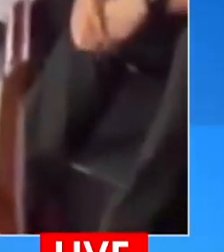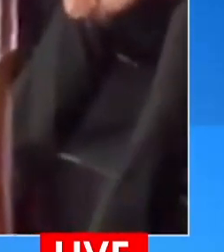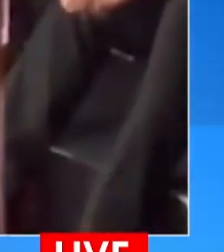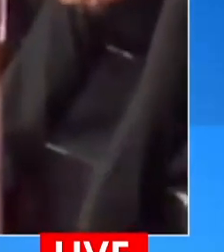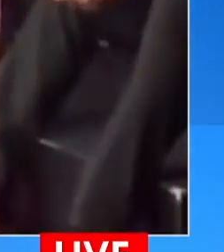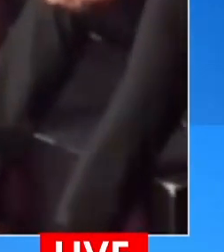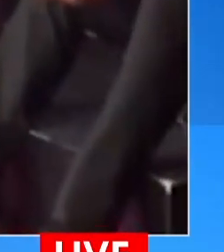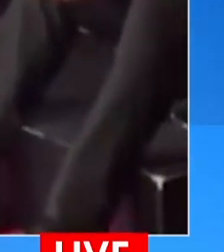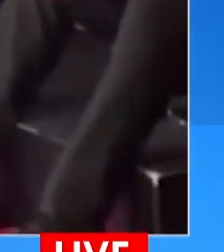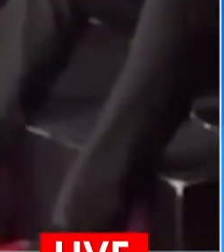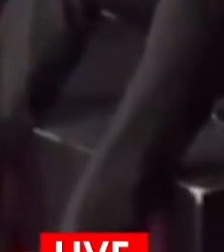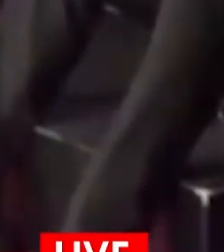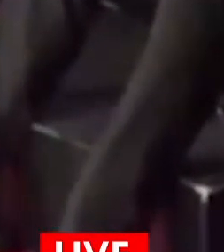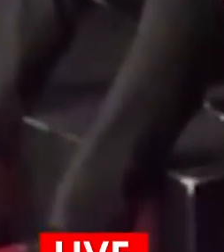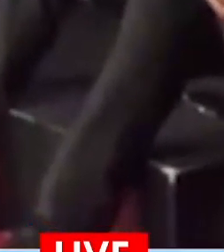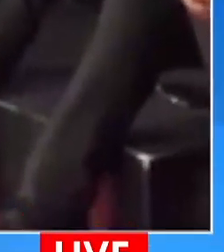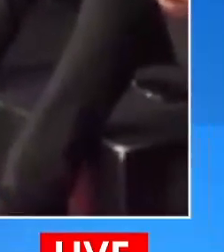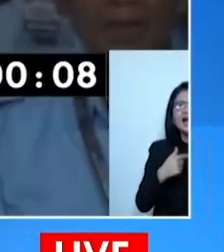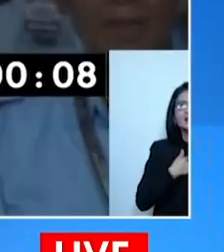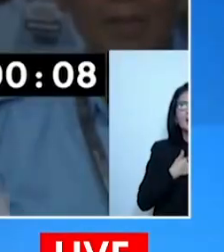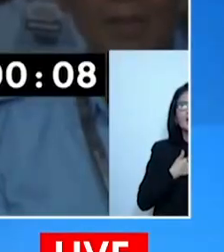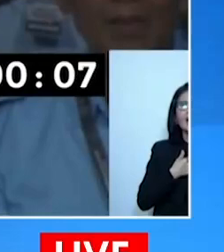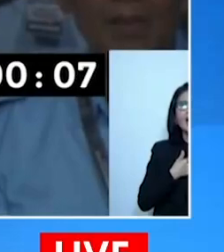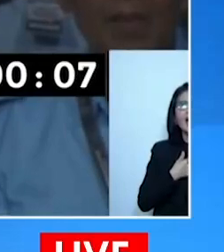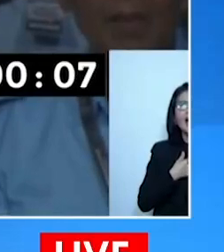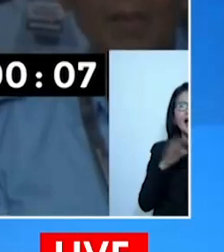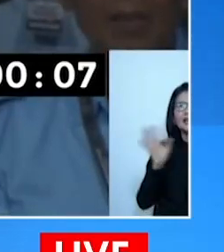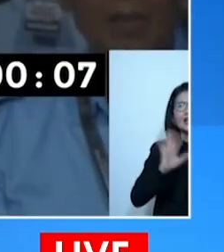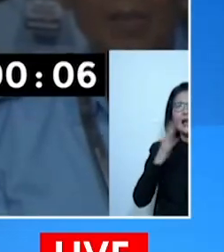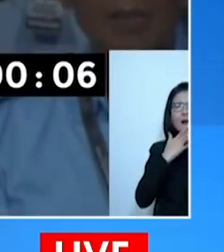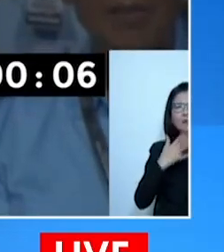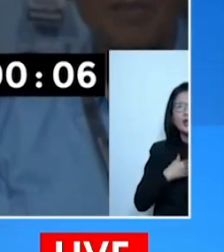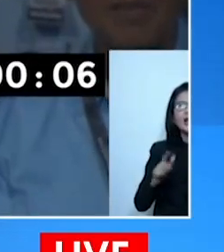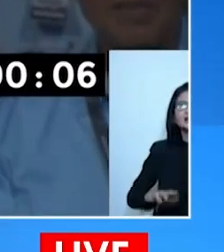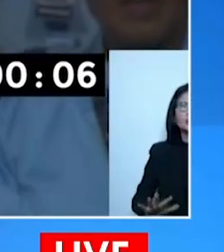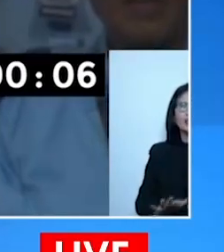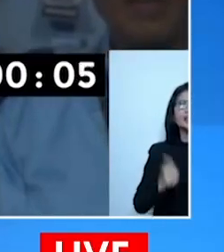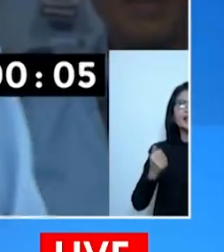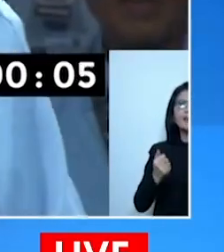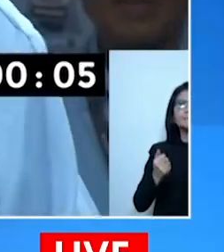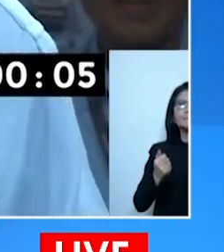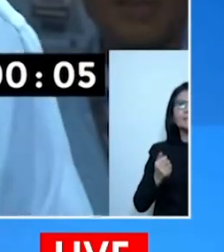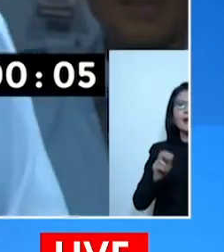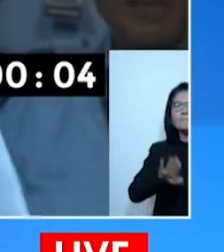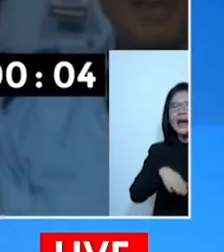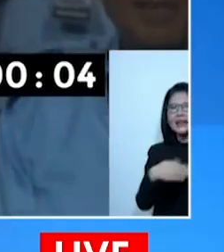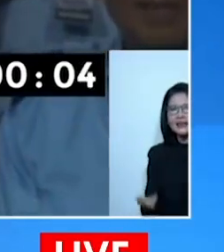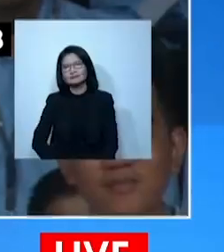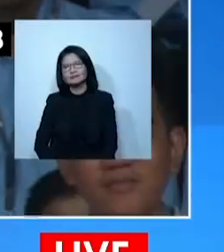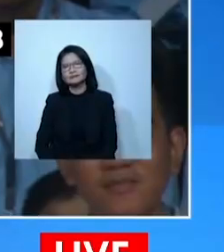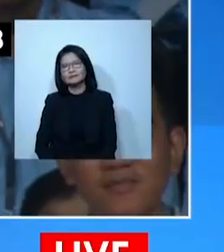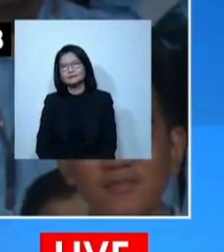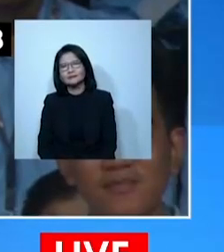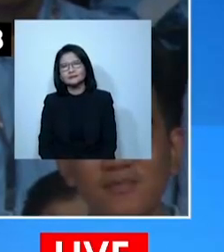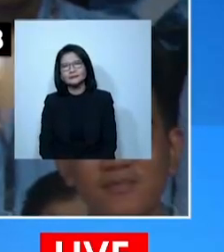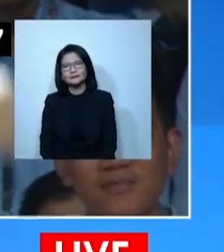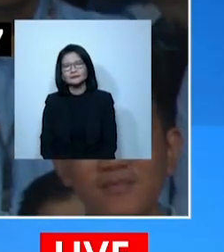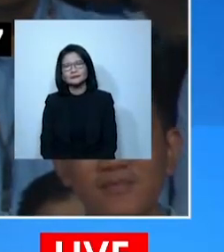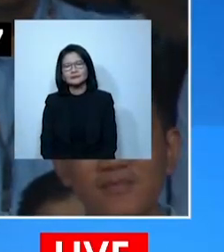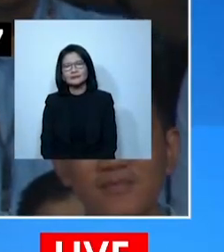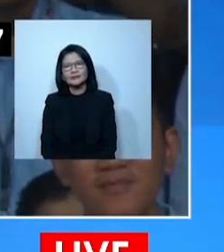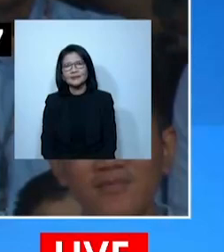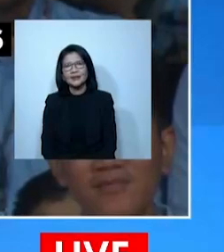pertama kemarin, pengundian pertanyaan oleh tim panelis, lalu kemudian lagi pertanyaan temanya apa oleh tim panelis itu